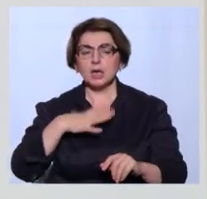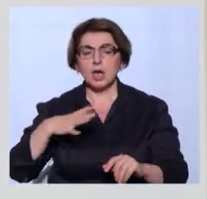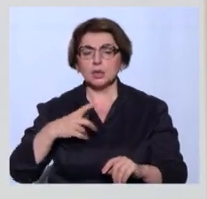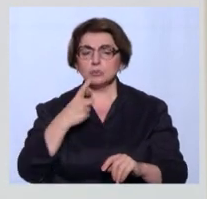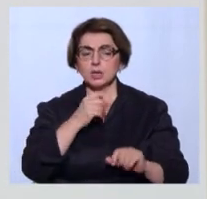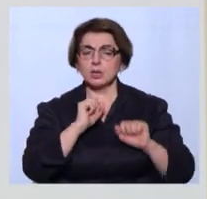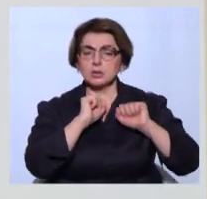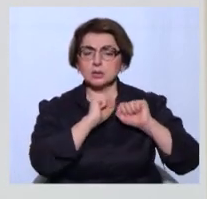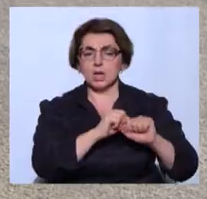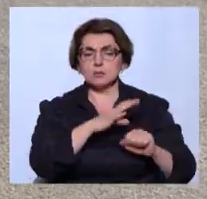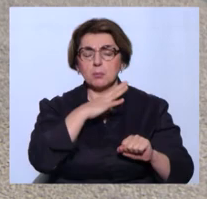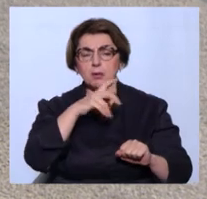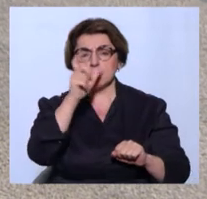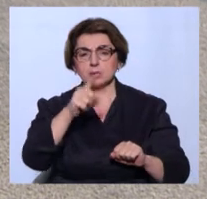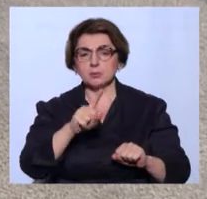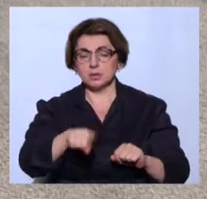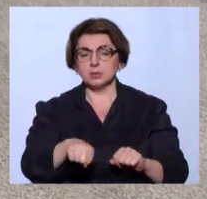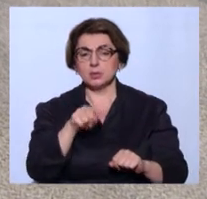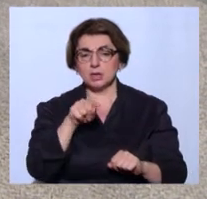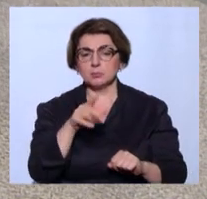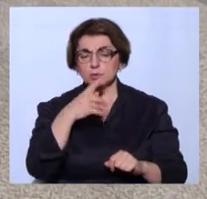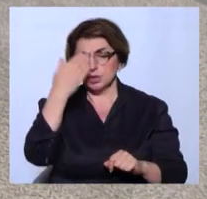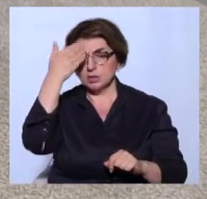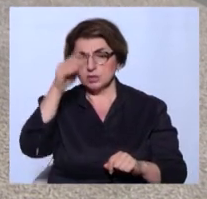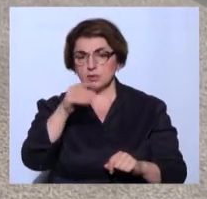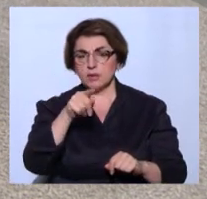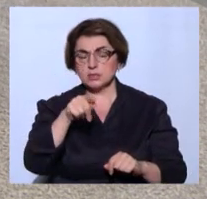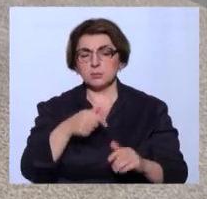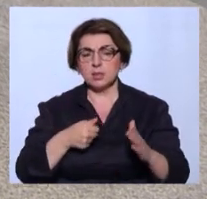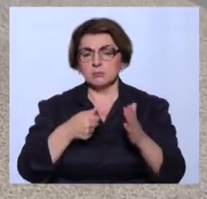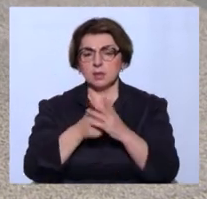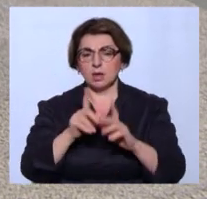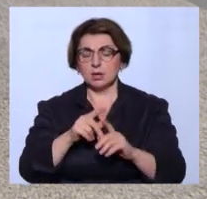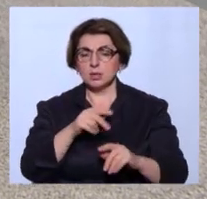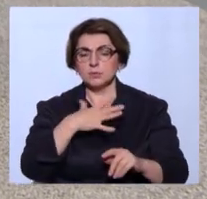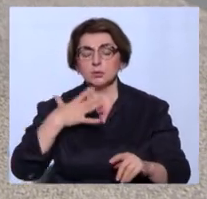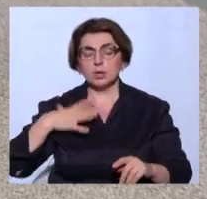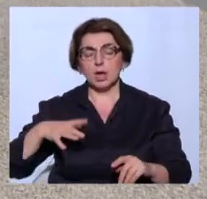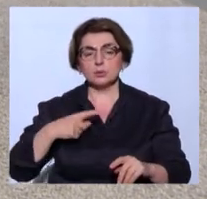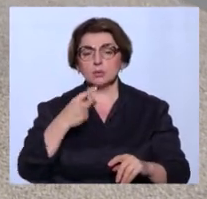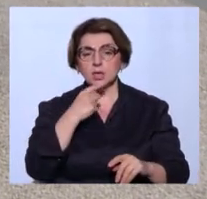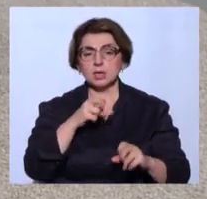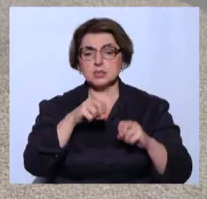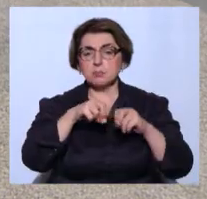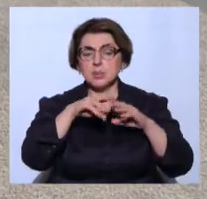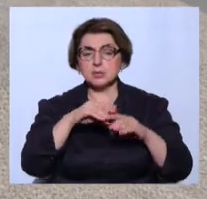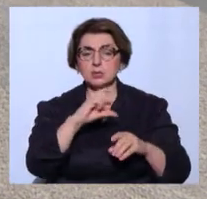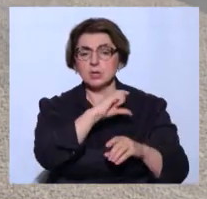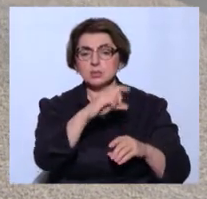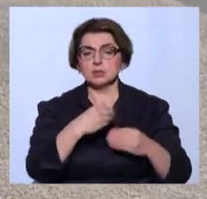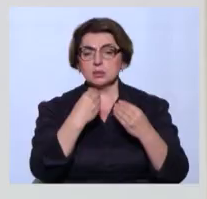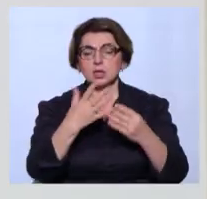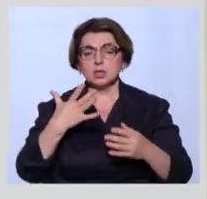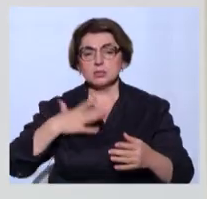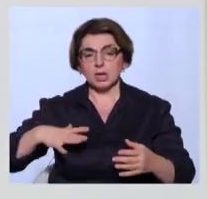დაიცვა ქართული ენა და არ მისცა სხვებს იმის საშუალება, რომ ქართულ ენას აღარ ქონოდა ეს სტატუსი და დღეს ქართული